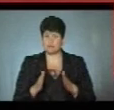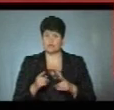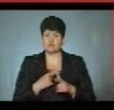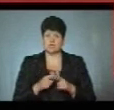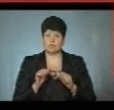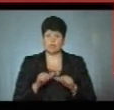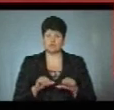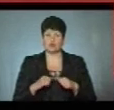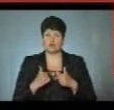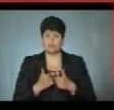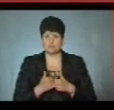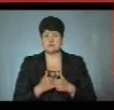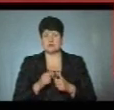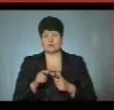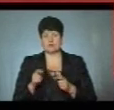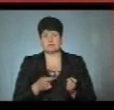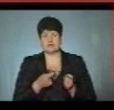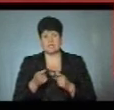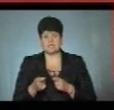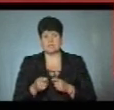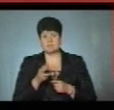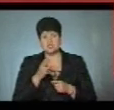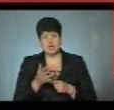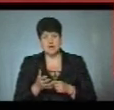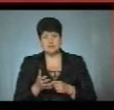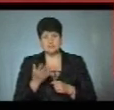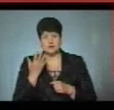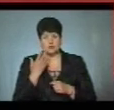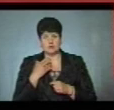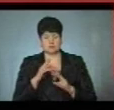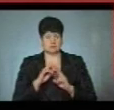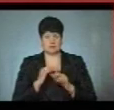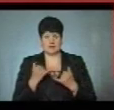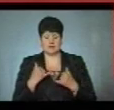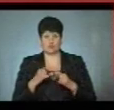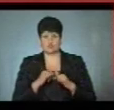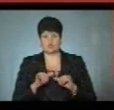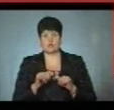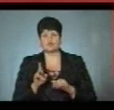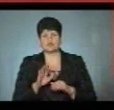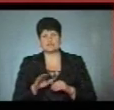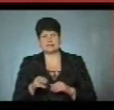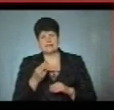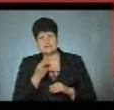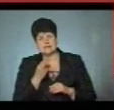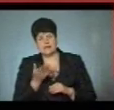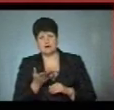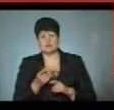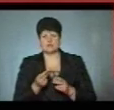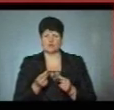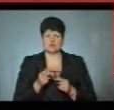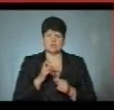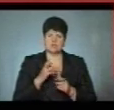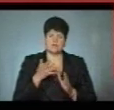може комісія, так чи люди відповідальні, приїхати під час і коли не очікують, подивитися, що діти їдять, чи кошти